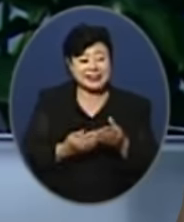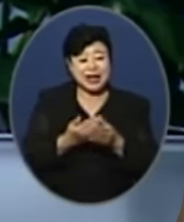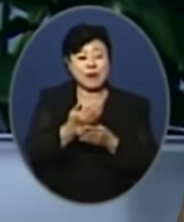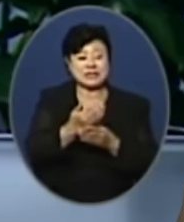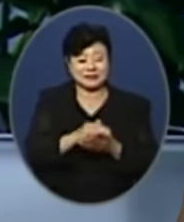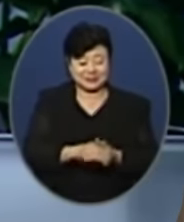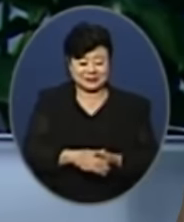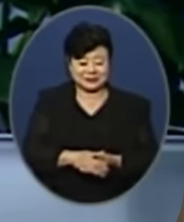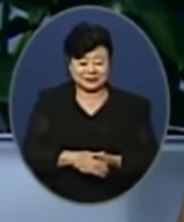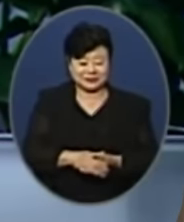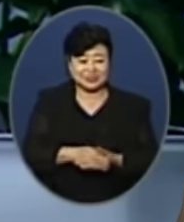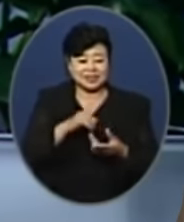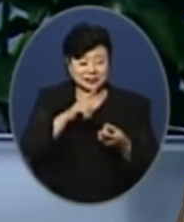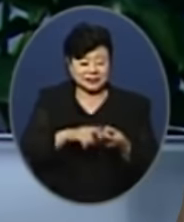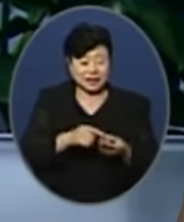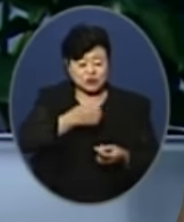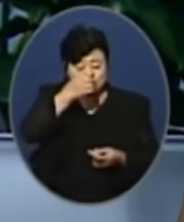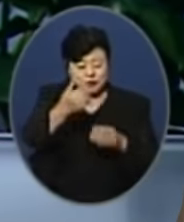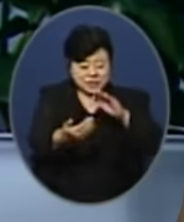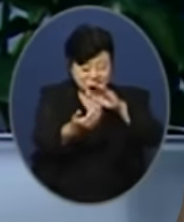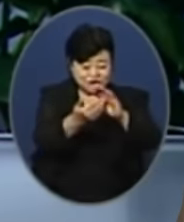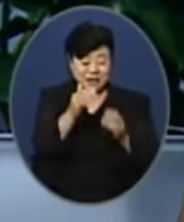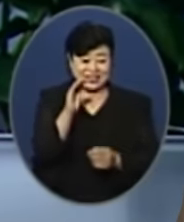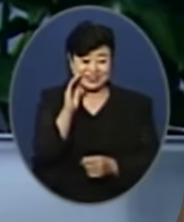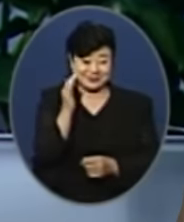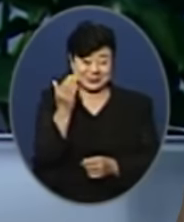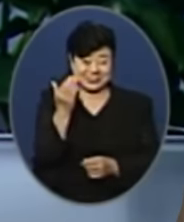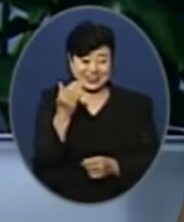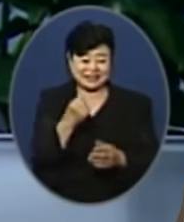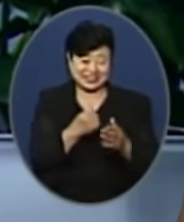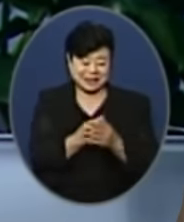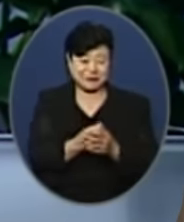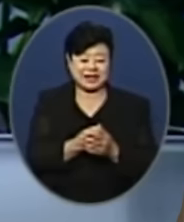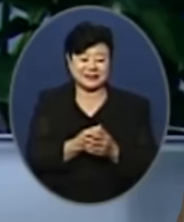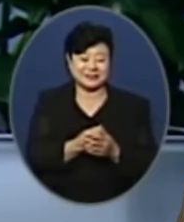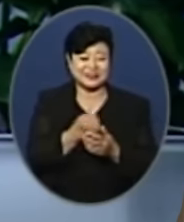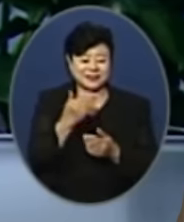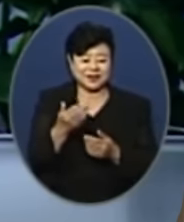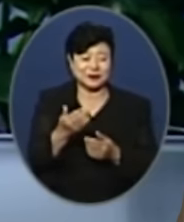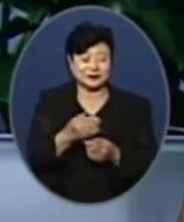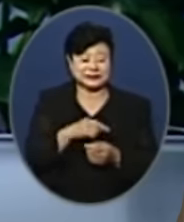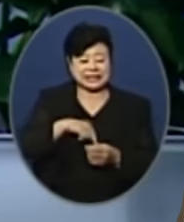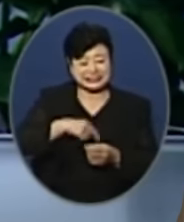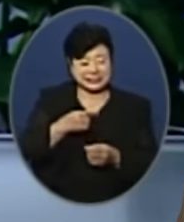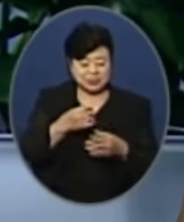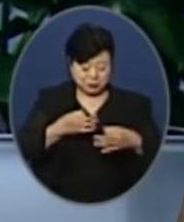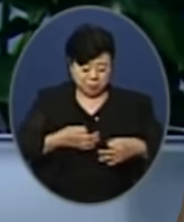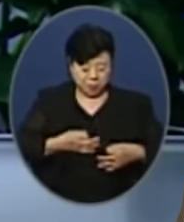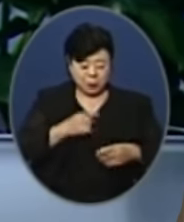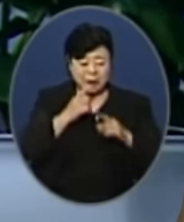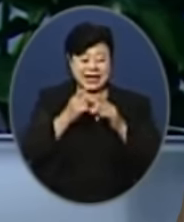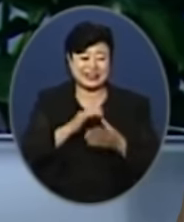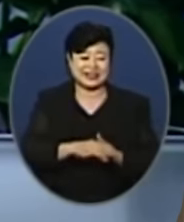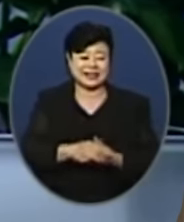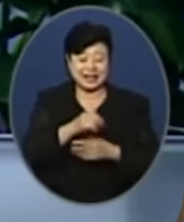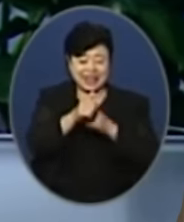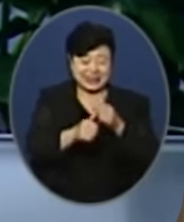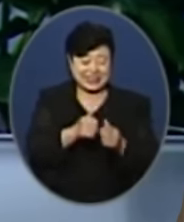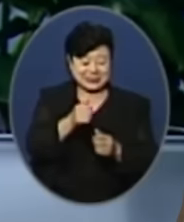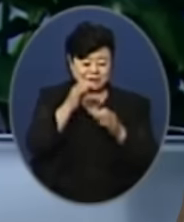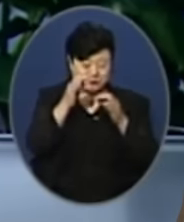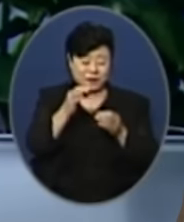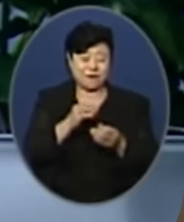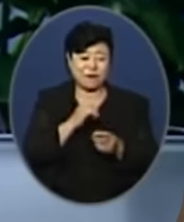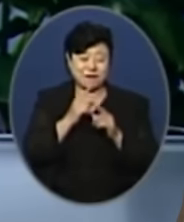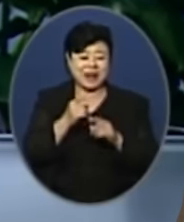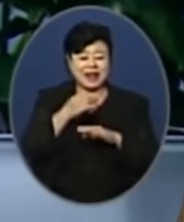나가서 꿈을 이루는 것입니다. 그러므로 여러분께서 여러분 자신을 보고 늘 말해야 되는 것입니다. 하나님 보고 말하는